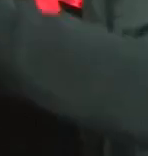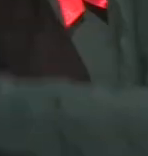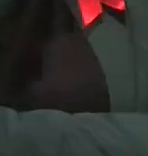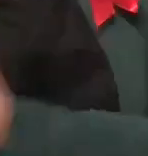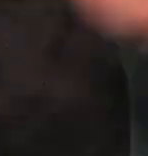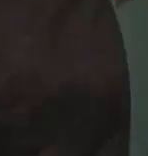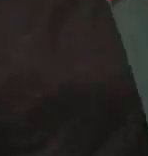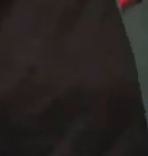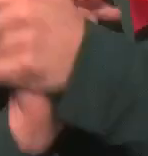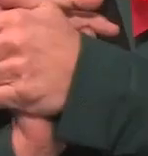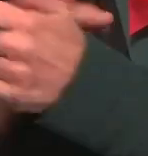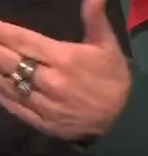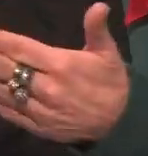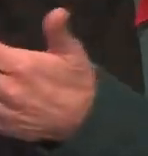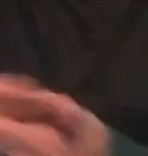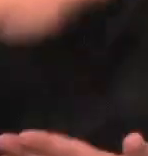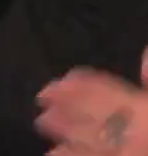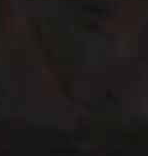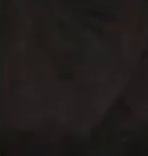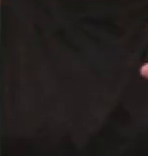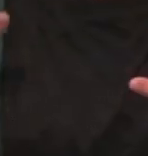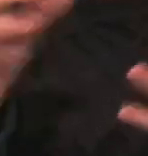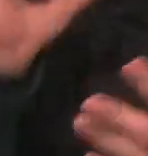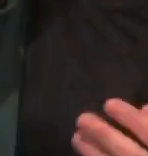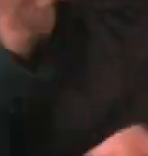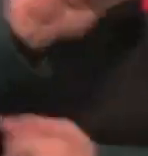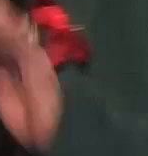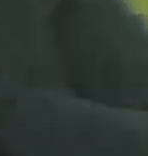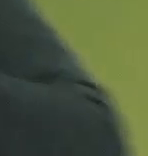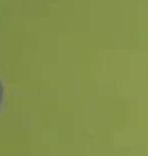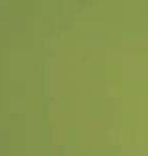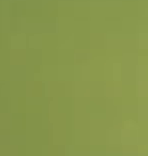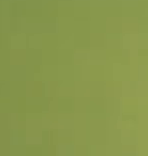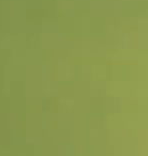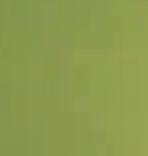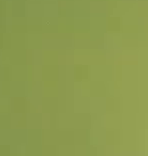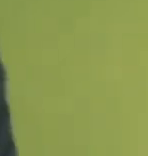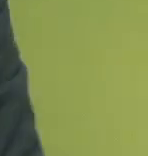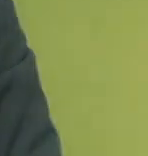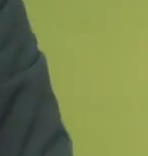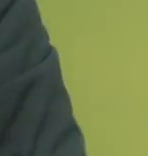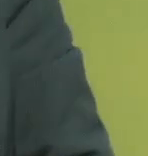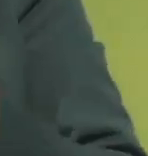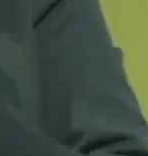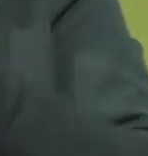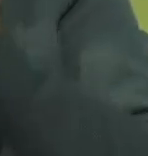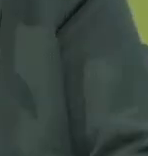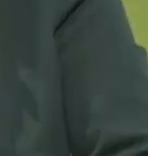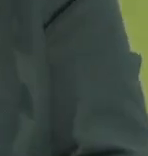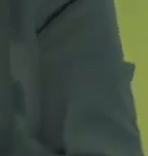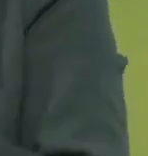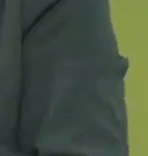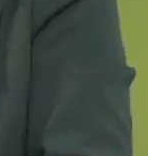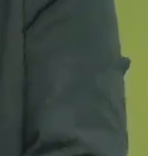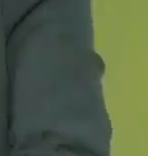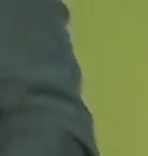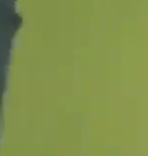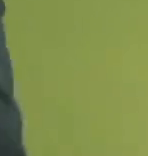der Behindertenrechtskonvention, die ja 2009 verabschiedet worden ist und in ganz Europa,